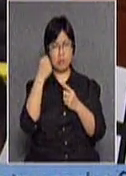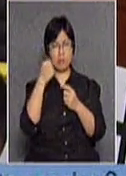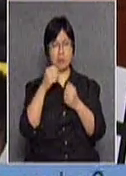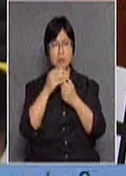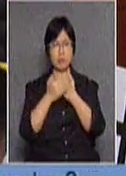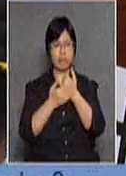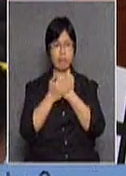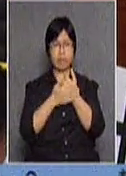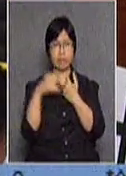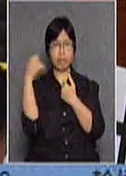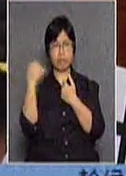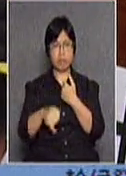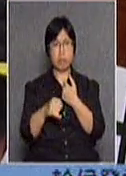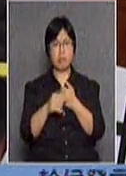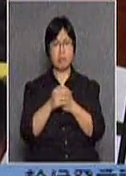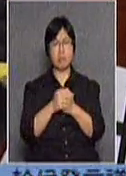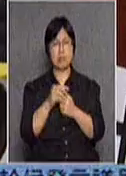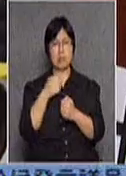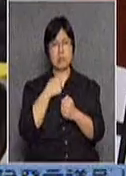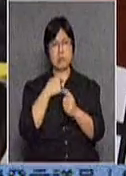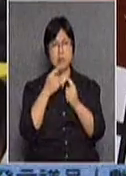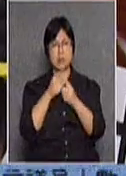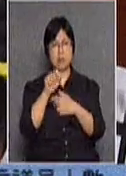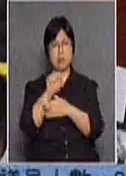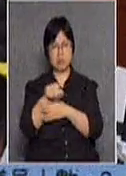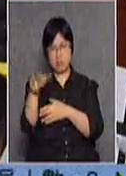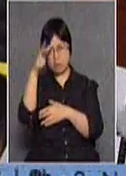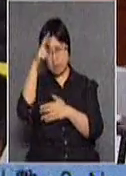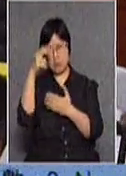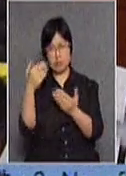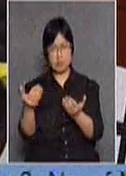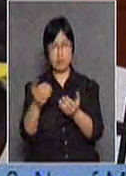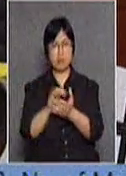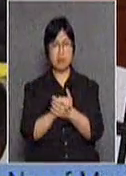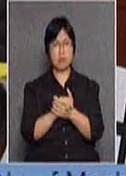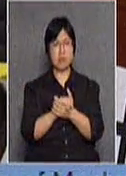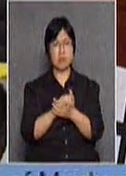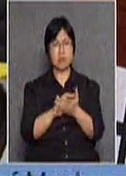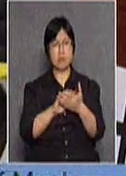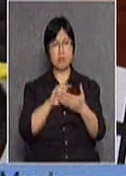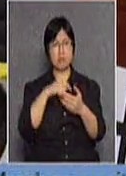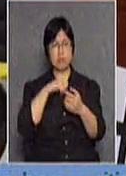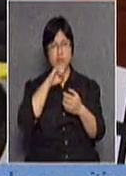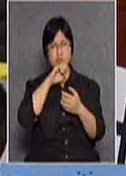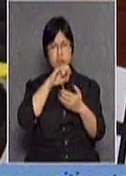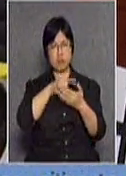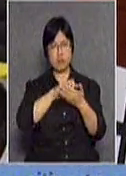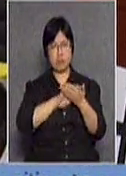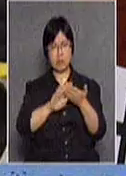到，又怎要人民認同這個政府？單單這句話已經支